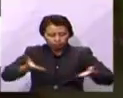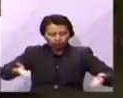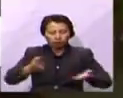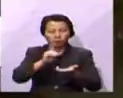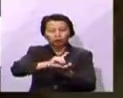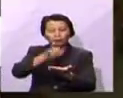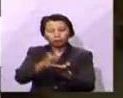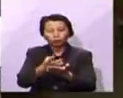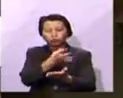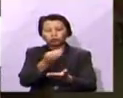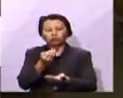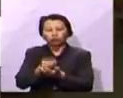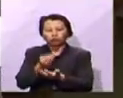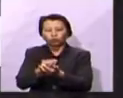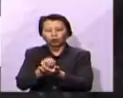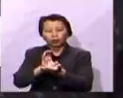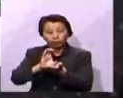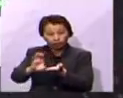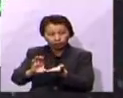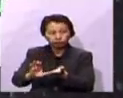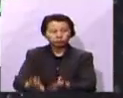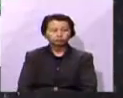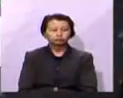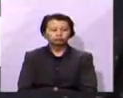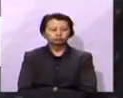dapur dan juga wang tunai.